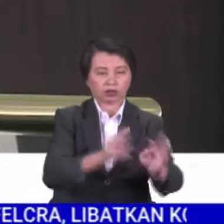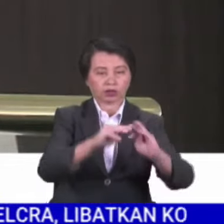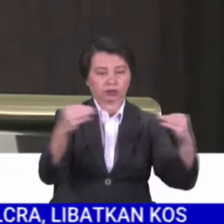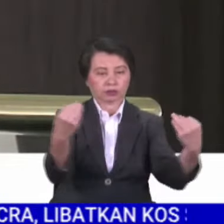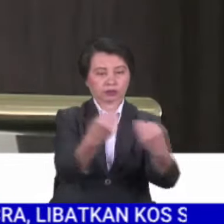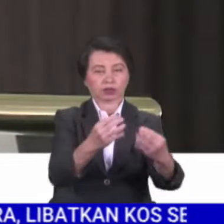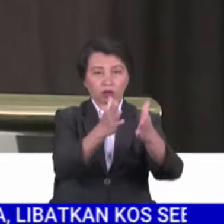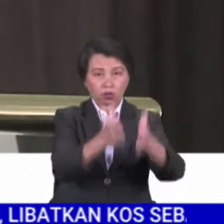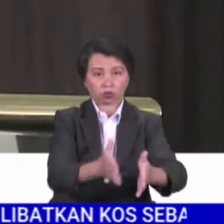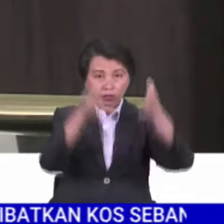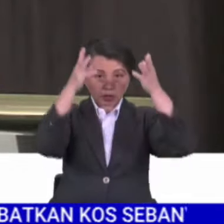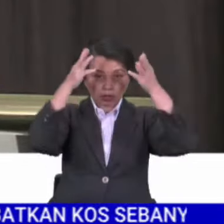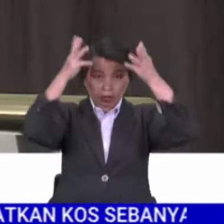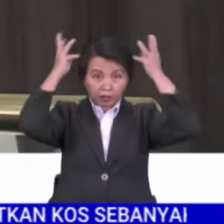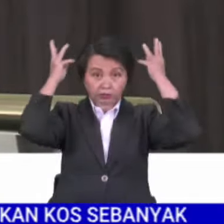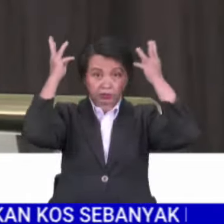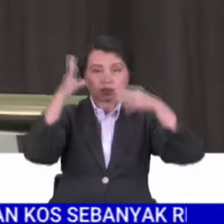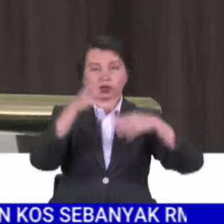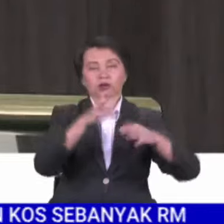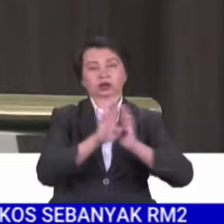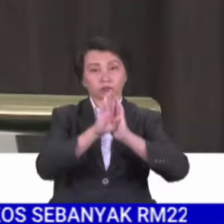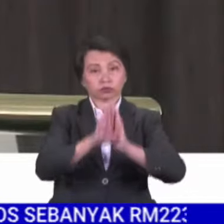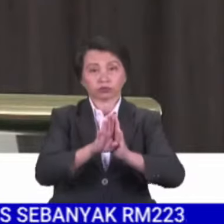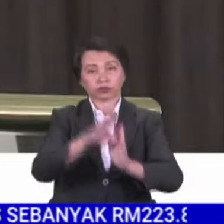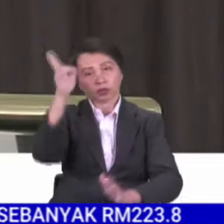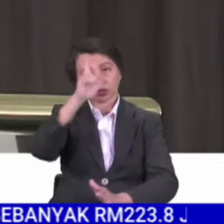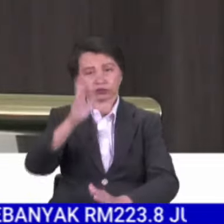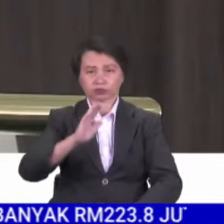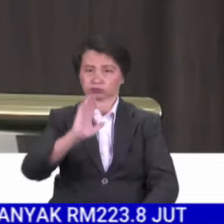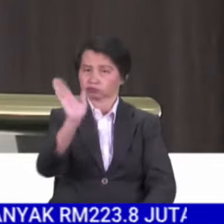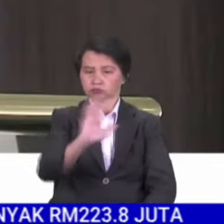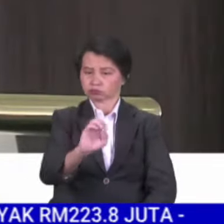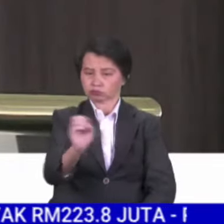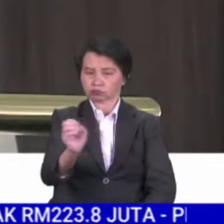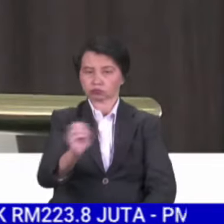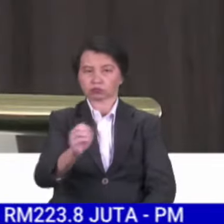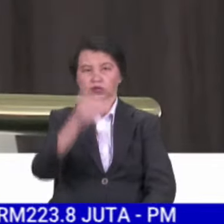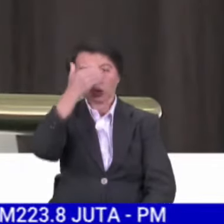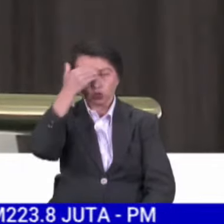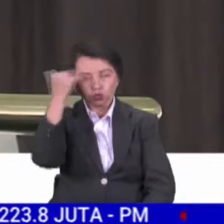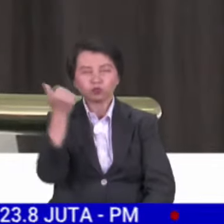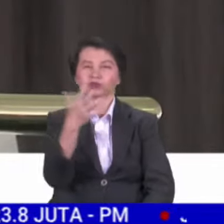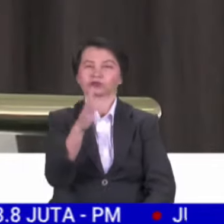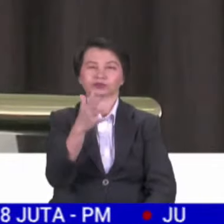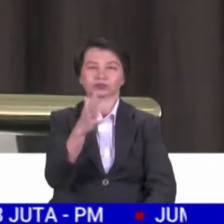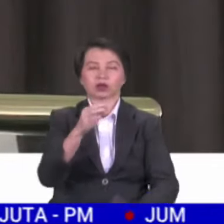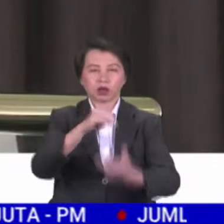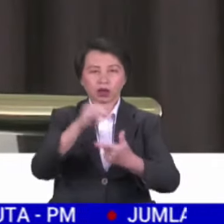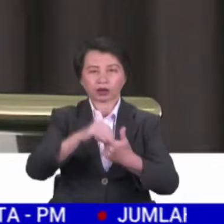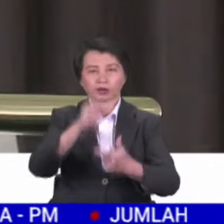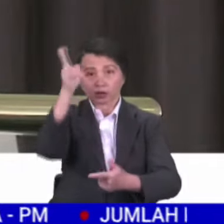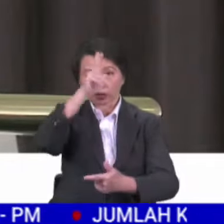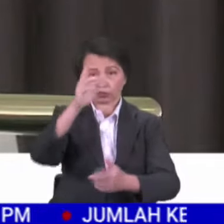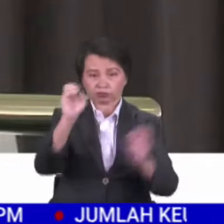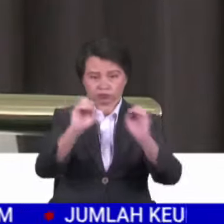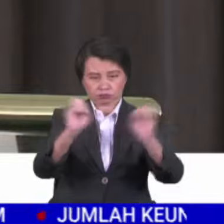orang. Ia juga membuktikan kerajaan tidak pernah melupakan atau